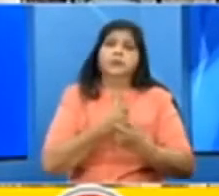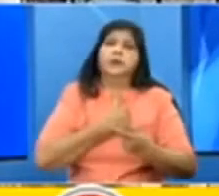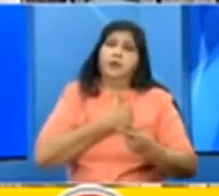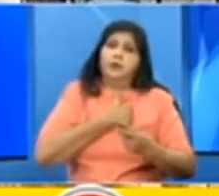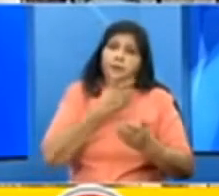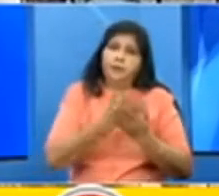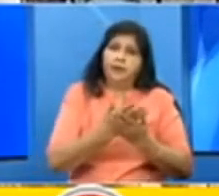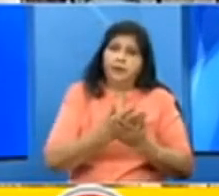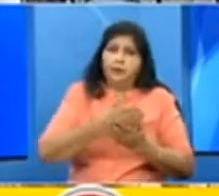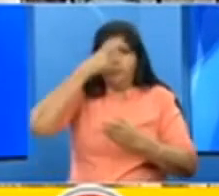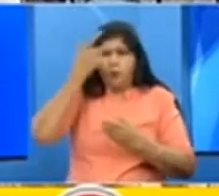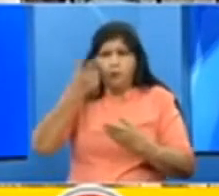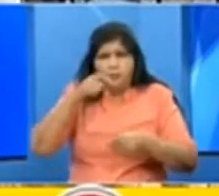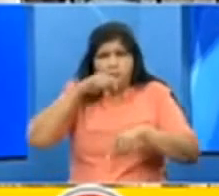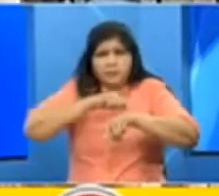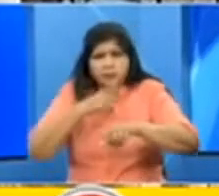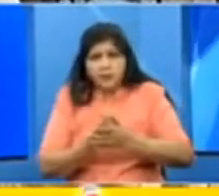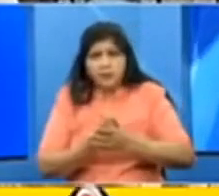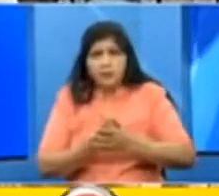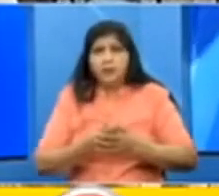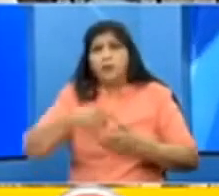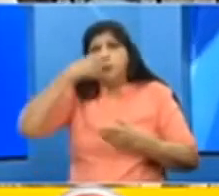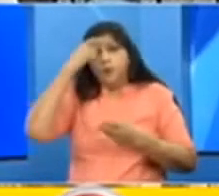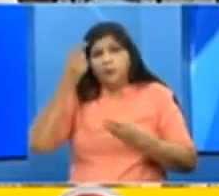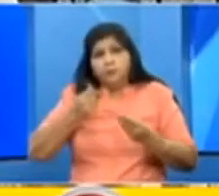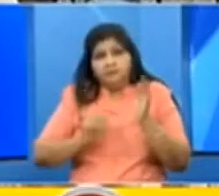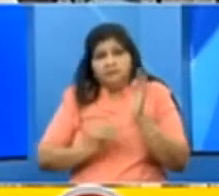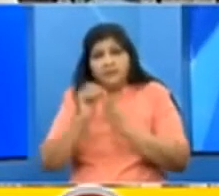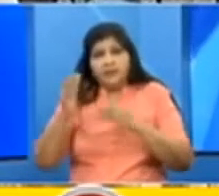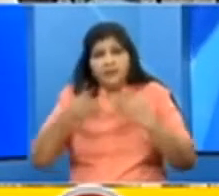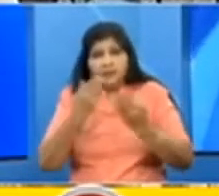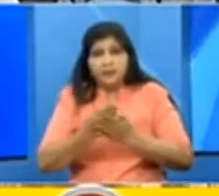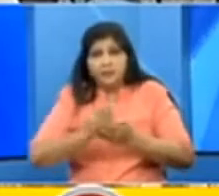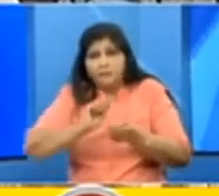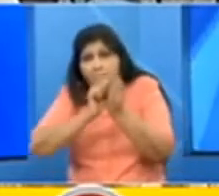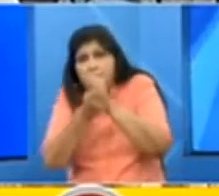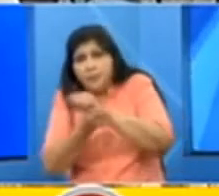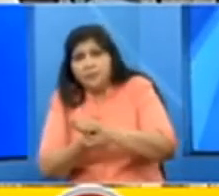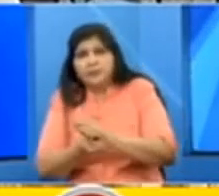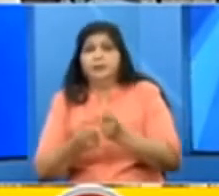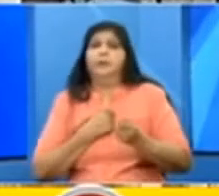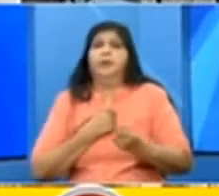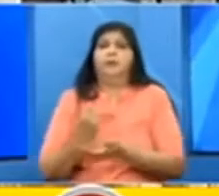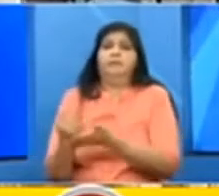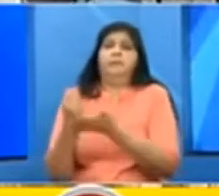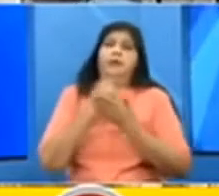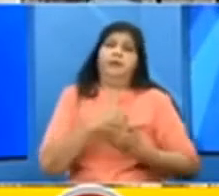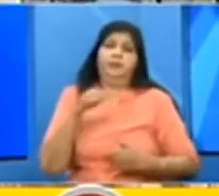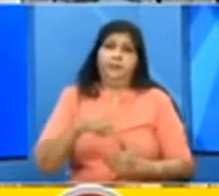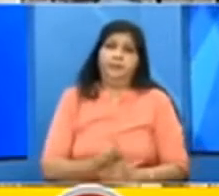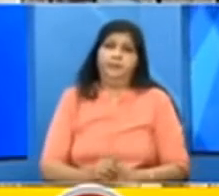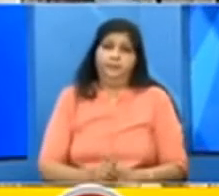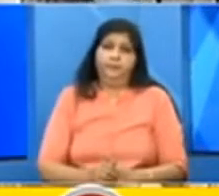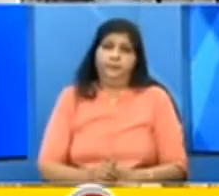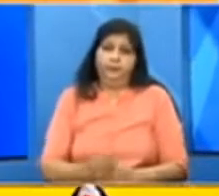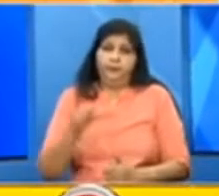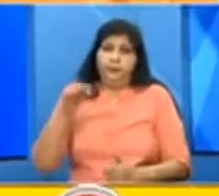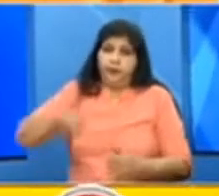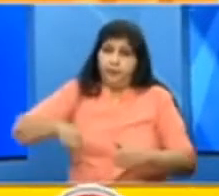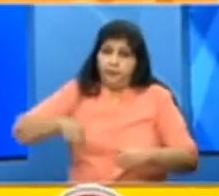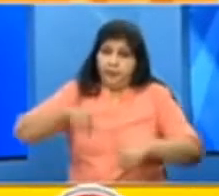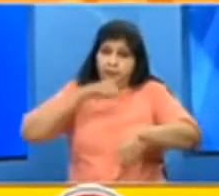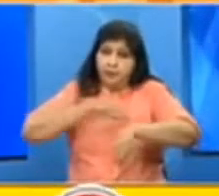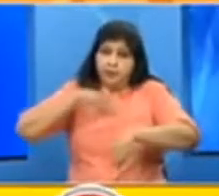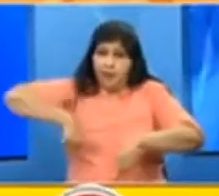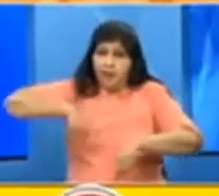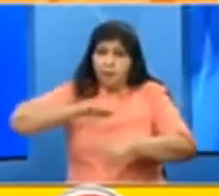को अवसर में, विपत्ति को विकास में बदलने में बहुत मदद मिलती है। अभी हम कोरोना के समय